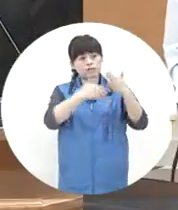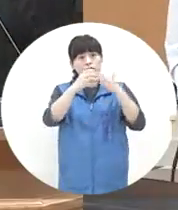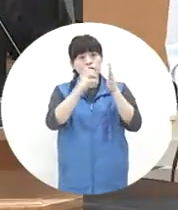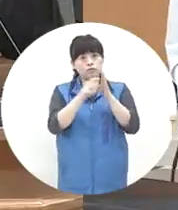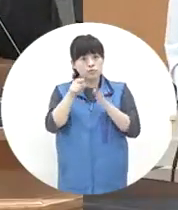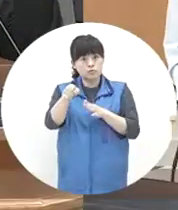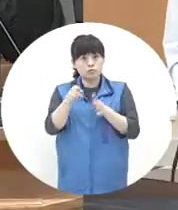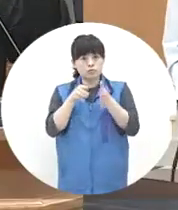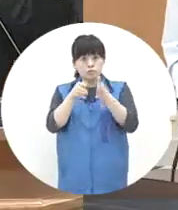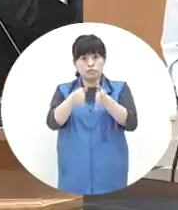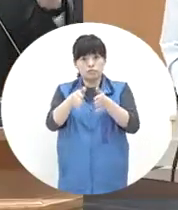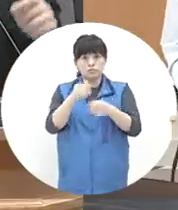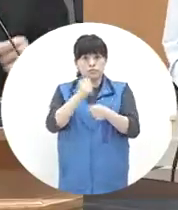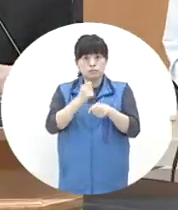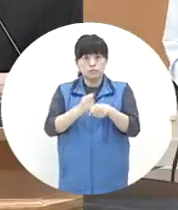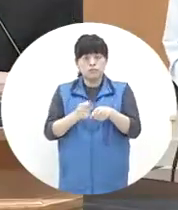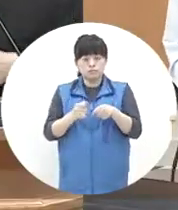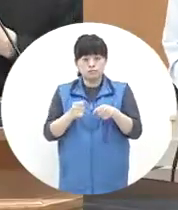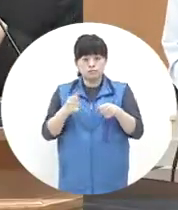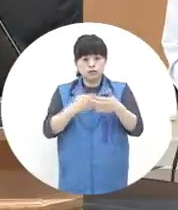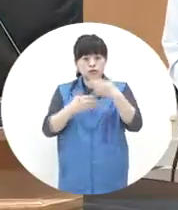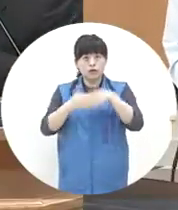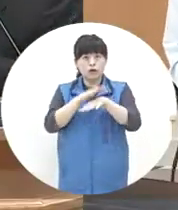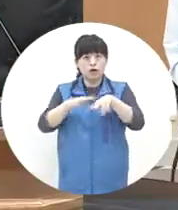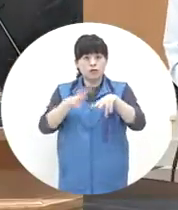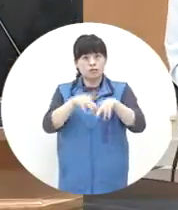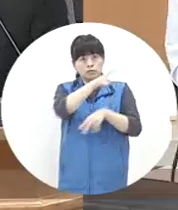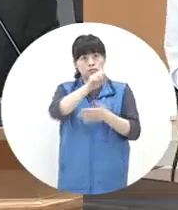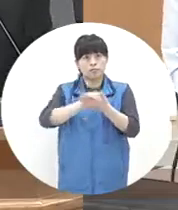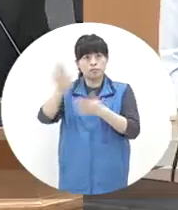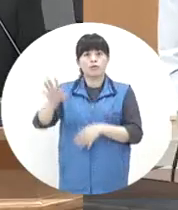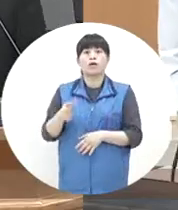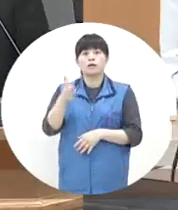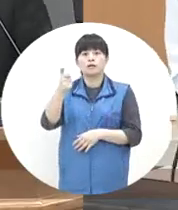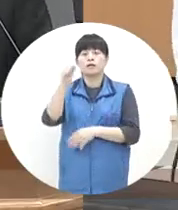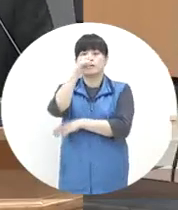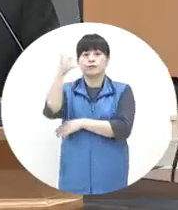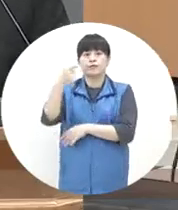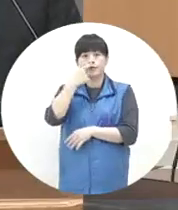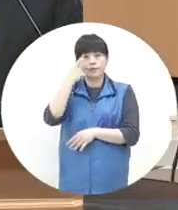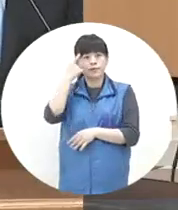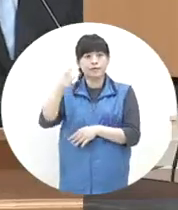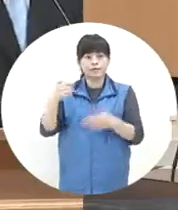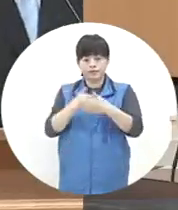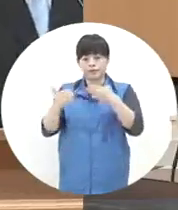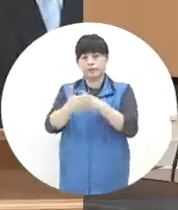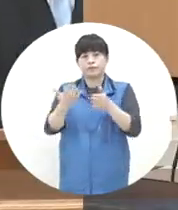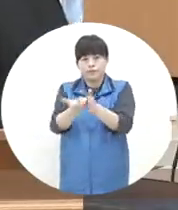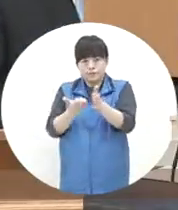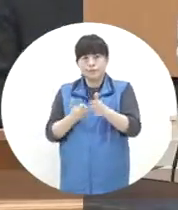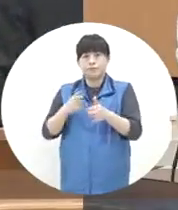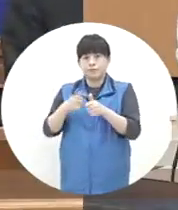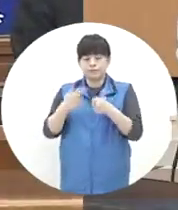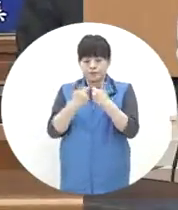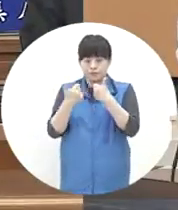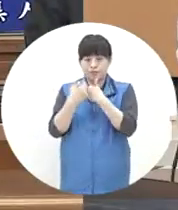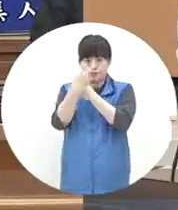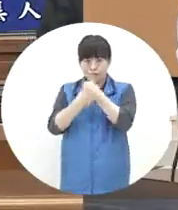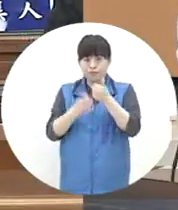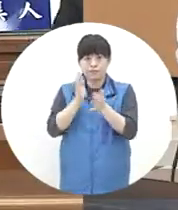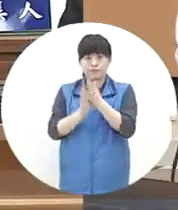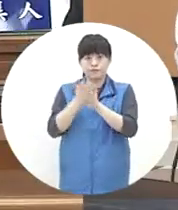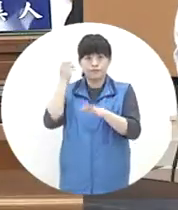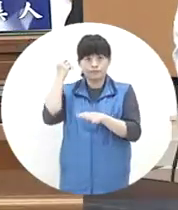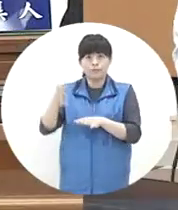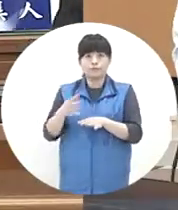个实施了交通安全，先给议员做报告。 是，谢谢议员哈。我想这个在通车前一定要进行检讨，跟这个重新的把